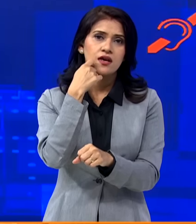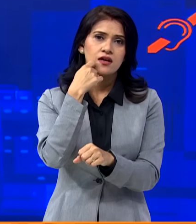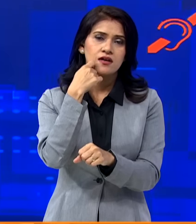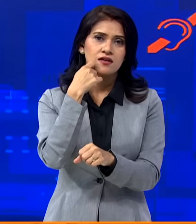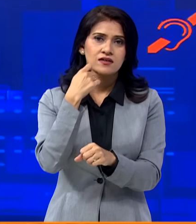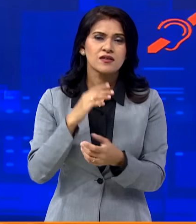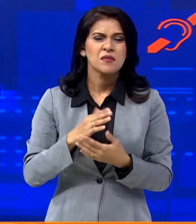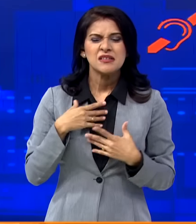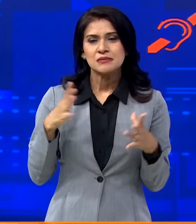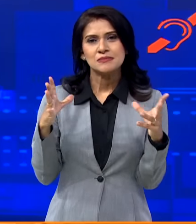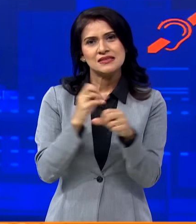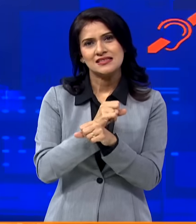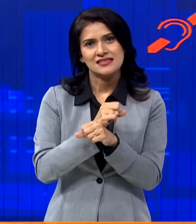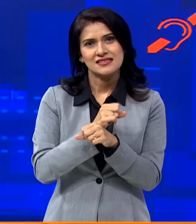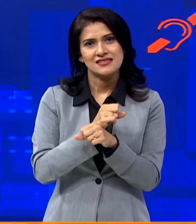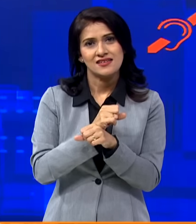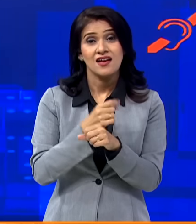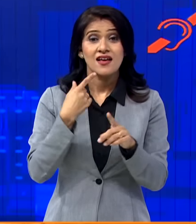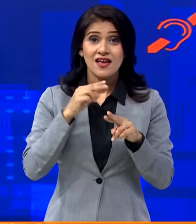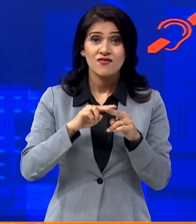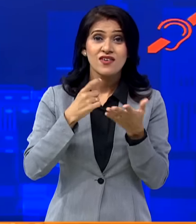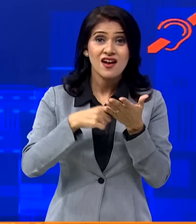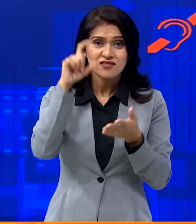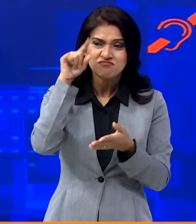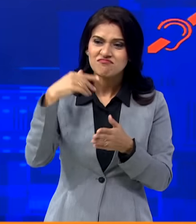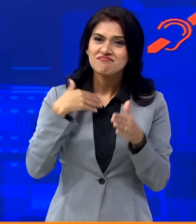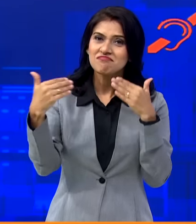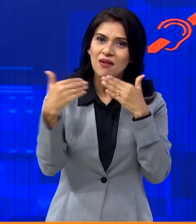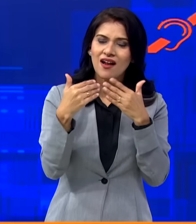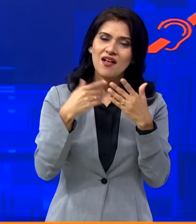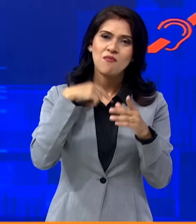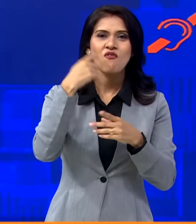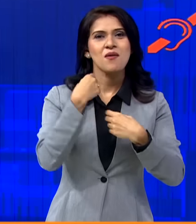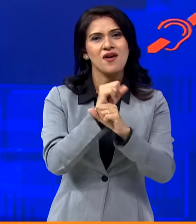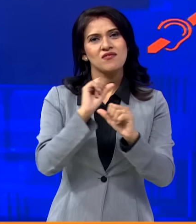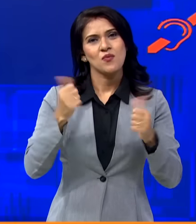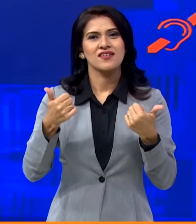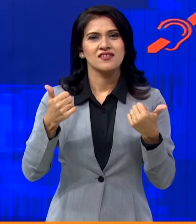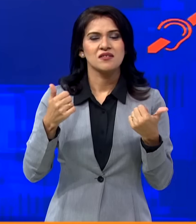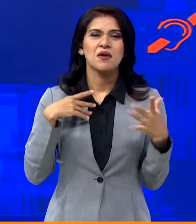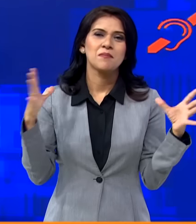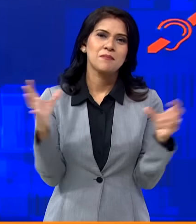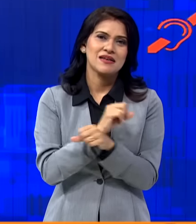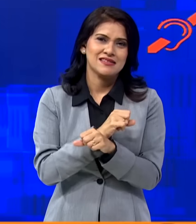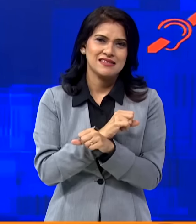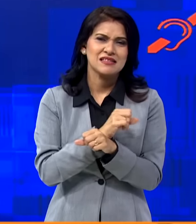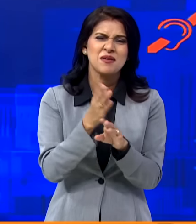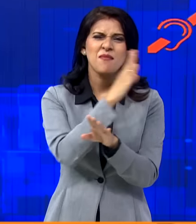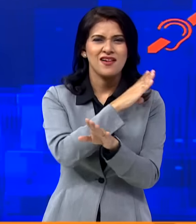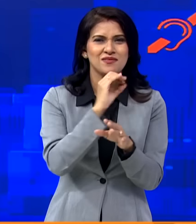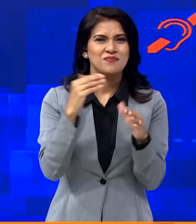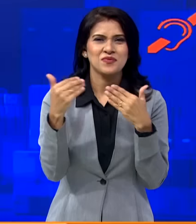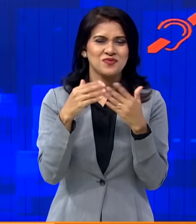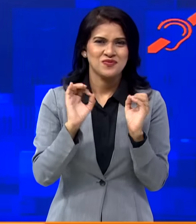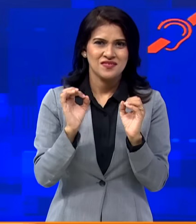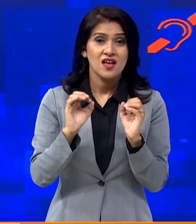लेकिन रजत जी मुझे आप नहीं मिले थे नहीं तो फिल्म बन गई होती पहले नहीं मिले थे तो